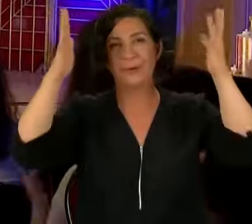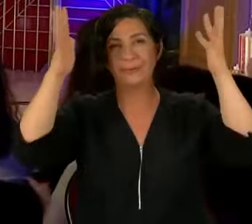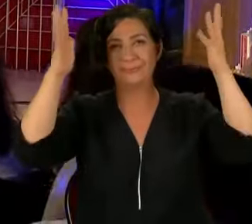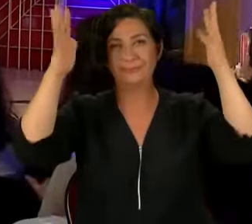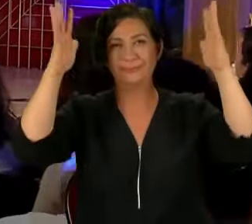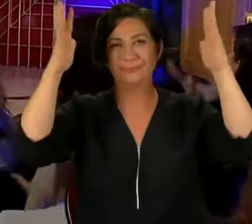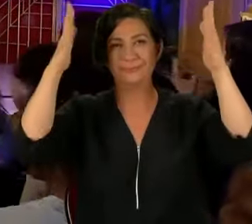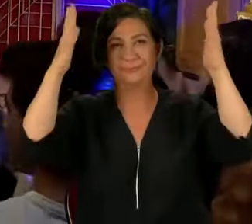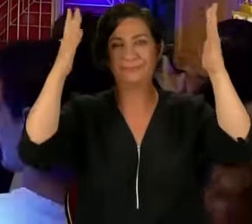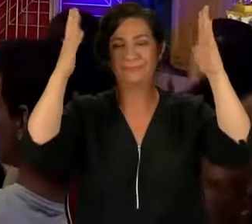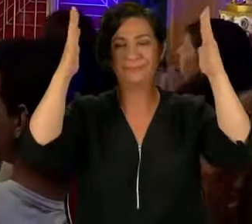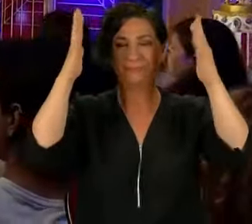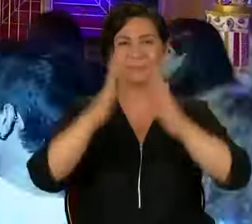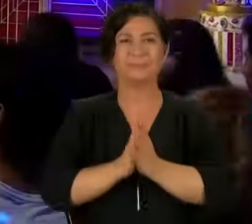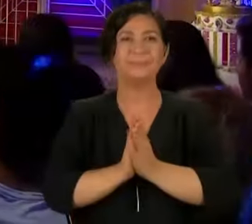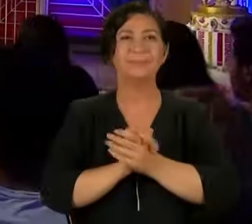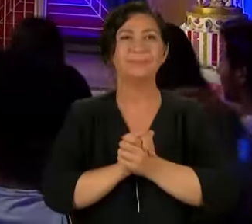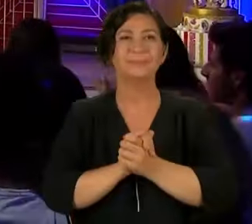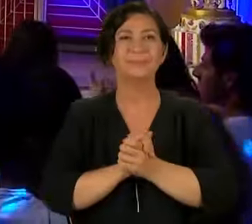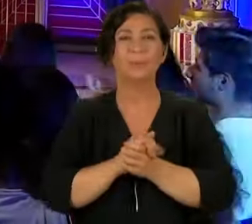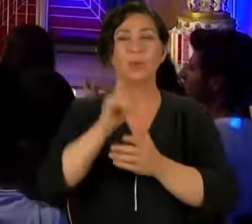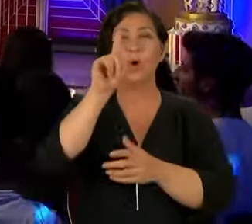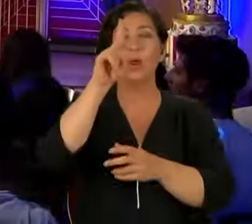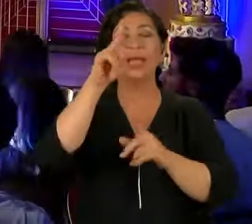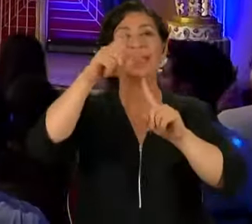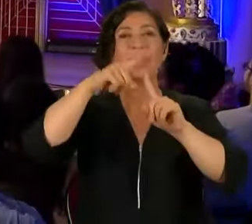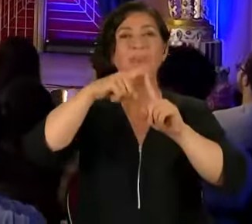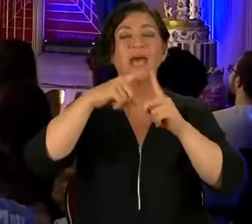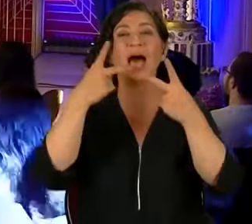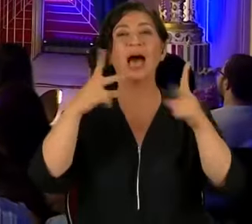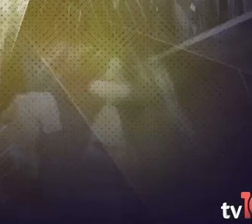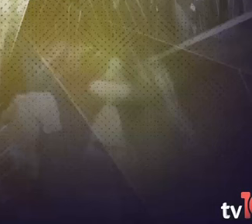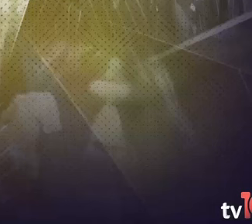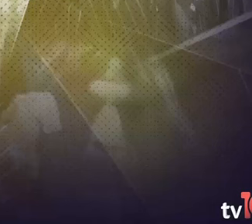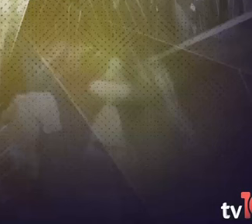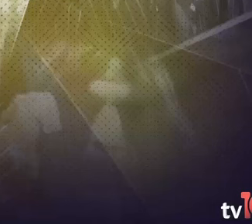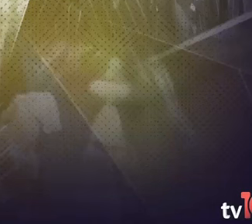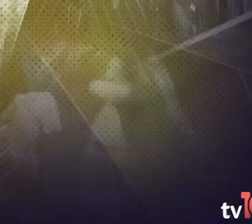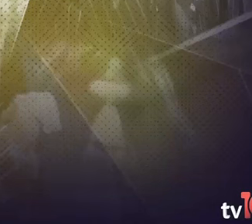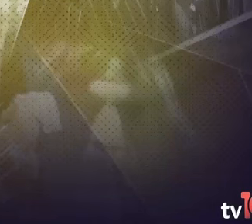Alkışlıyoruz. Doğu Demirkol'u 12 Temmuz'da Açık Hava Tiyatrosu'nda.